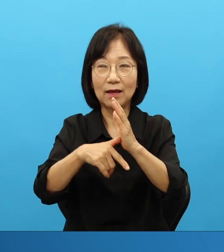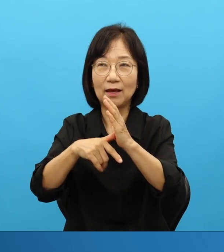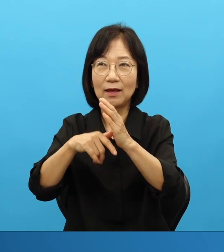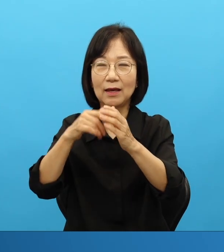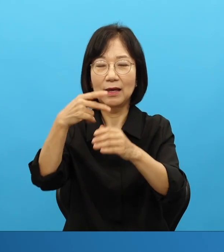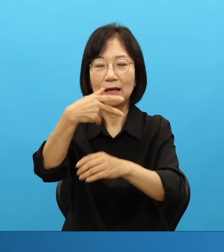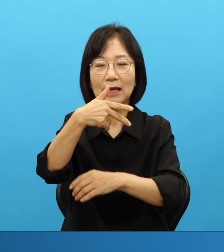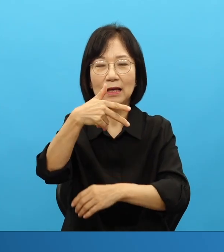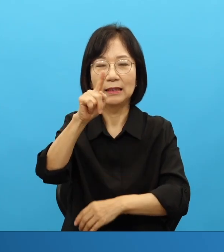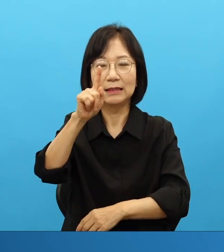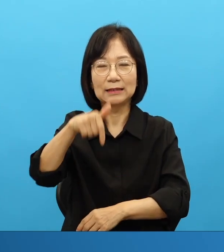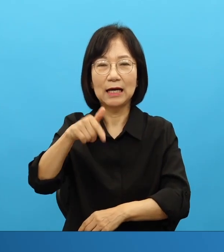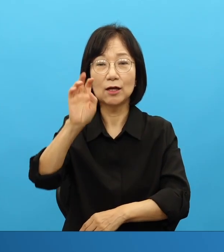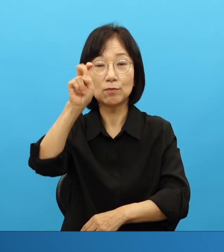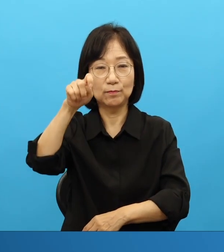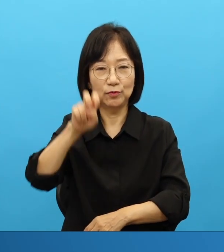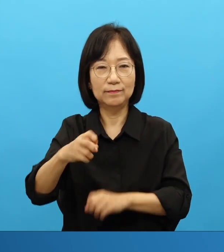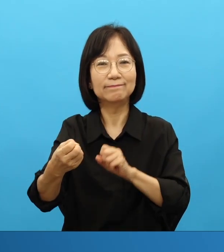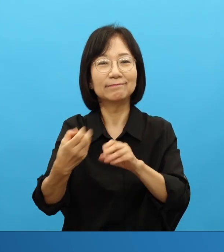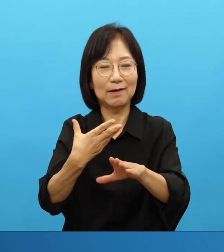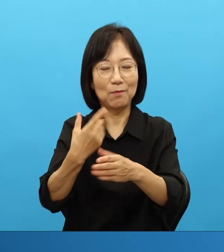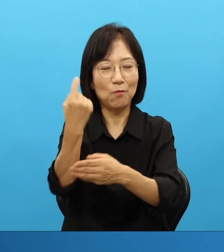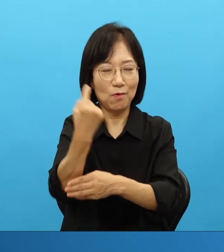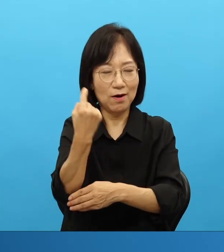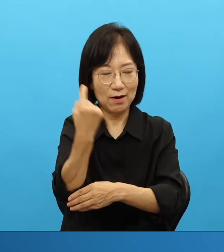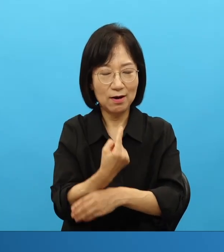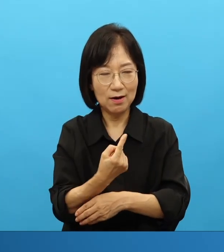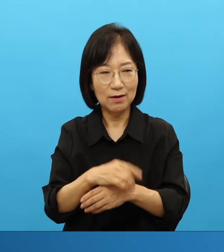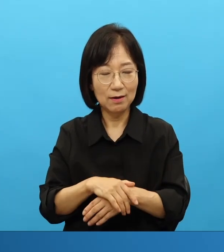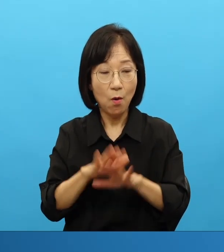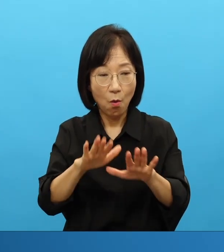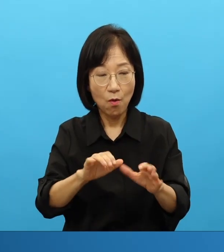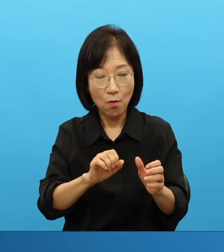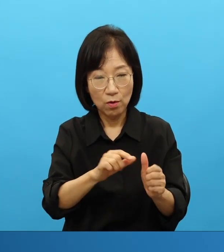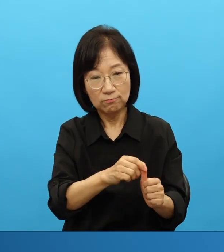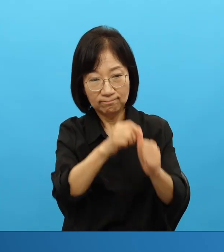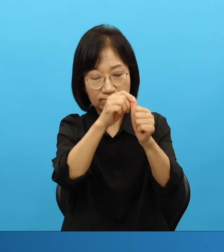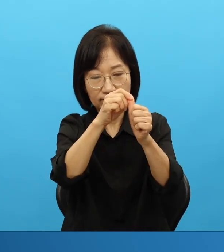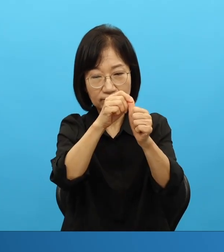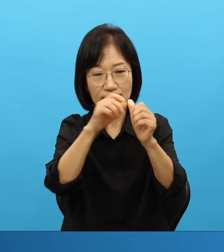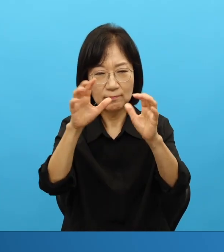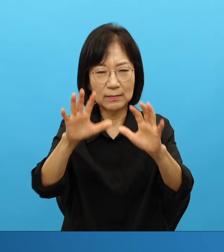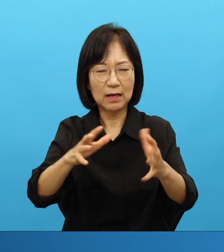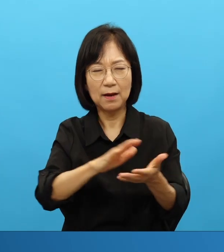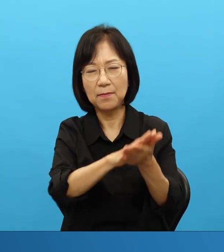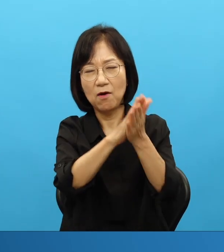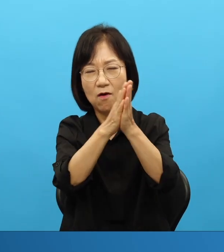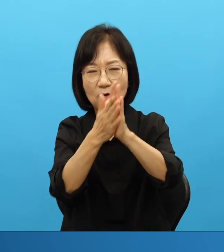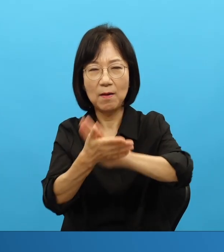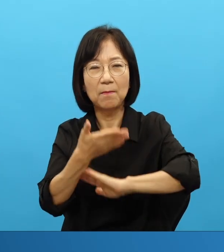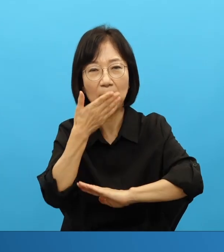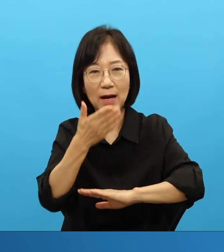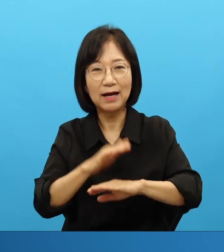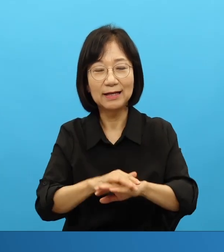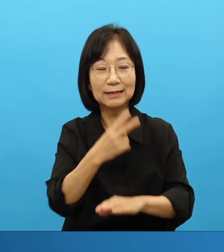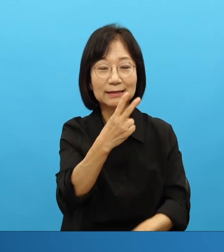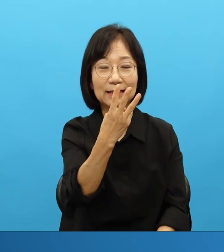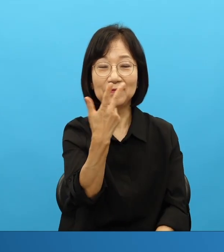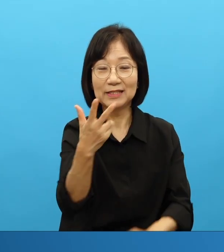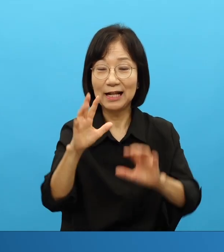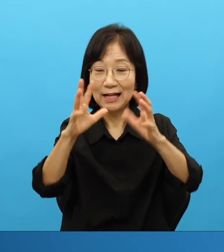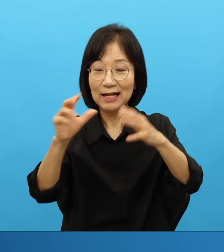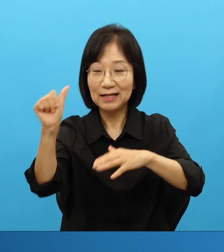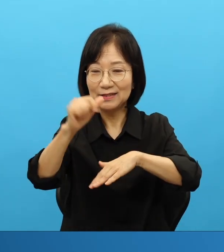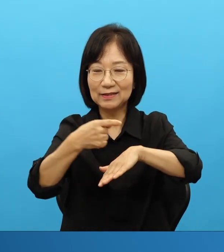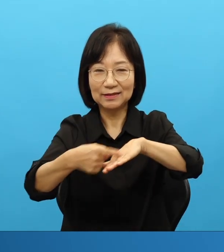가지고 이때 오늘 살릴 수 있는 겁니다. 세계가 변한다. 시대가 살아난다. 이스라엘 237 5천 종족의 후대가